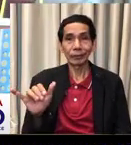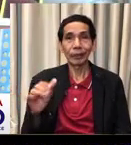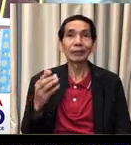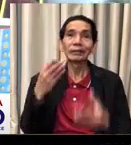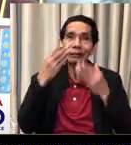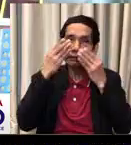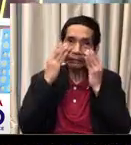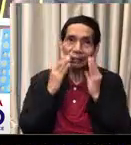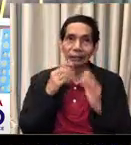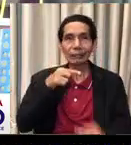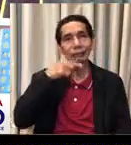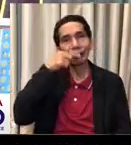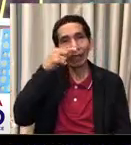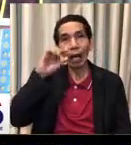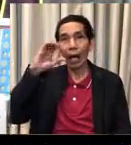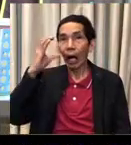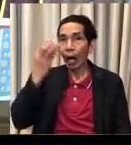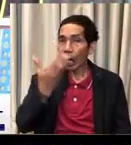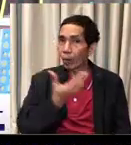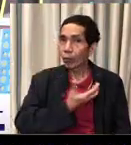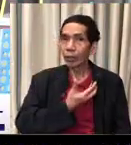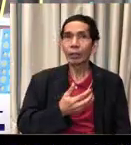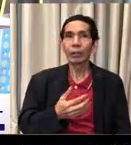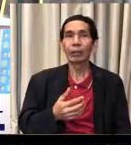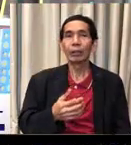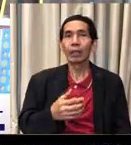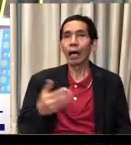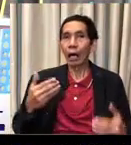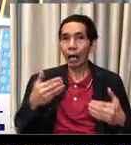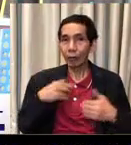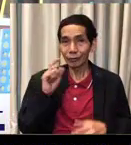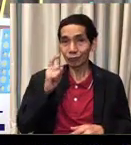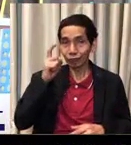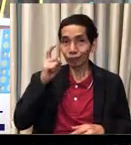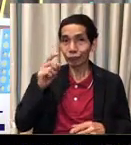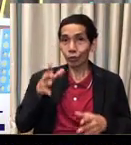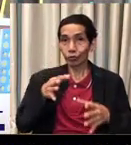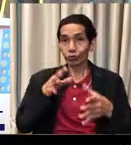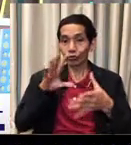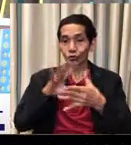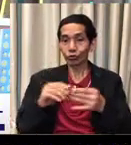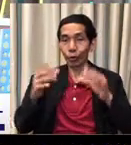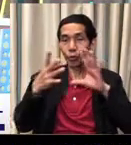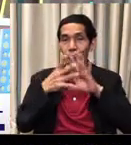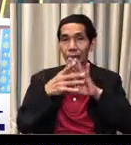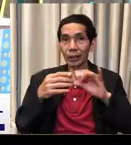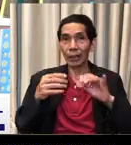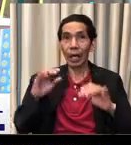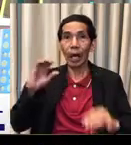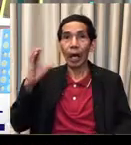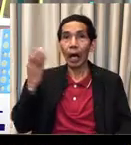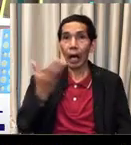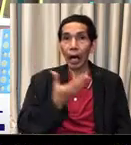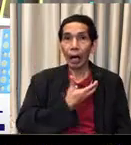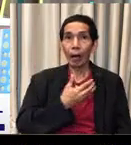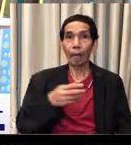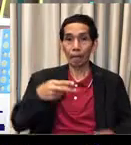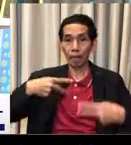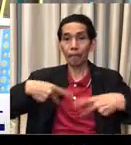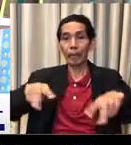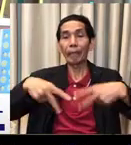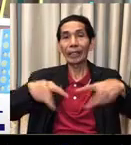say, yung aming mga, para magkamabilisan ng ating kwentuhan, yung aming mga